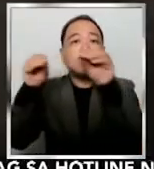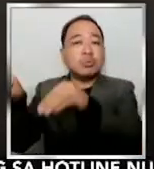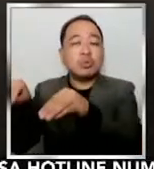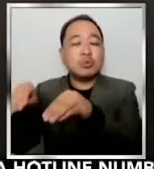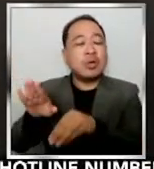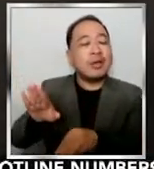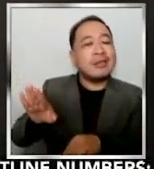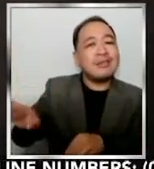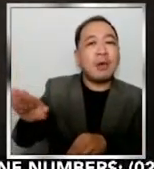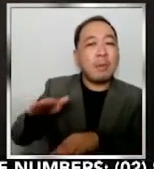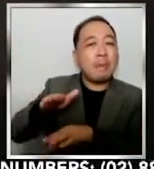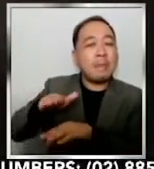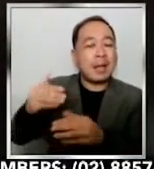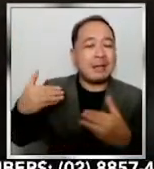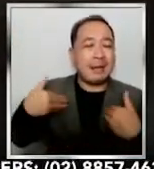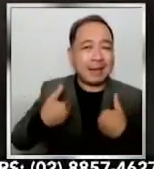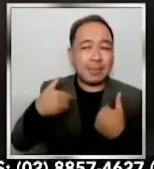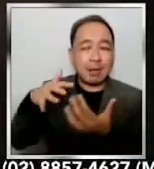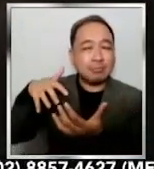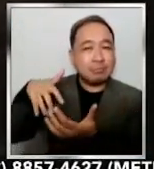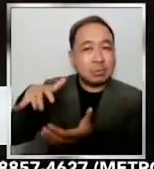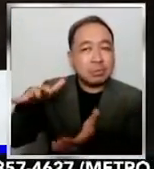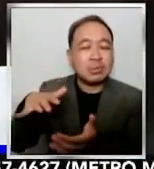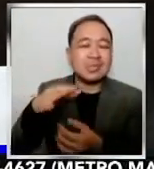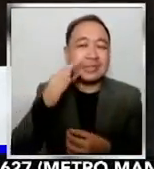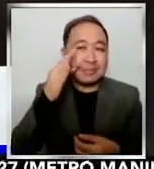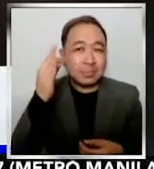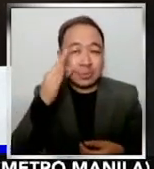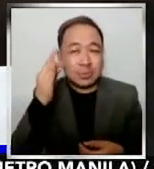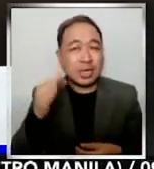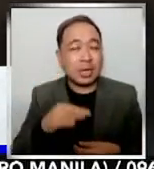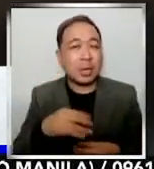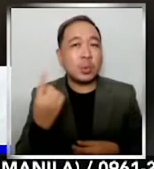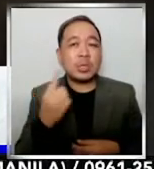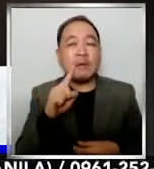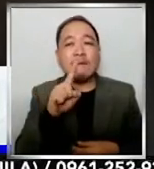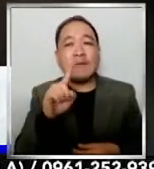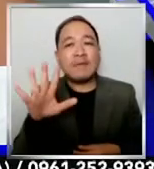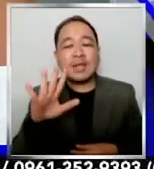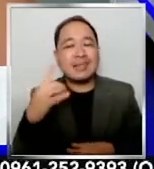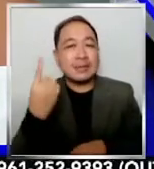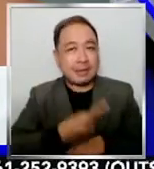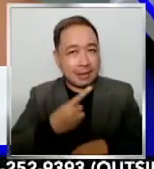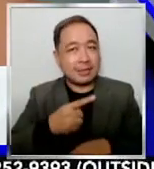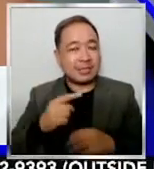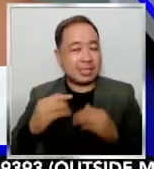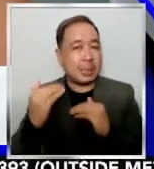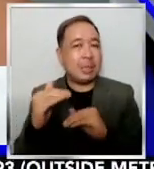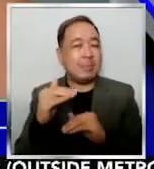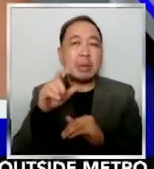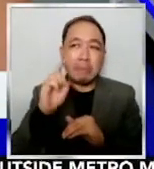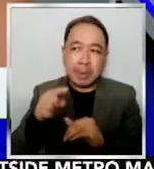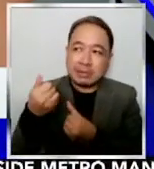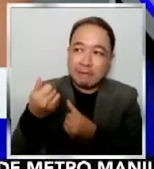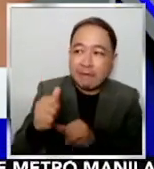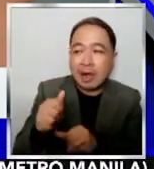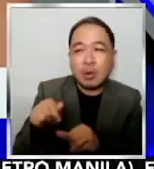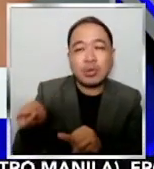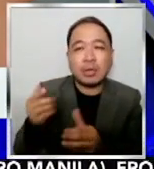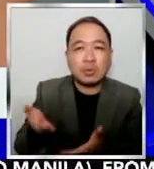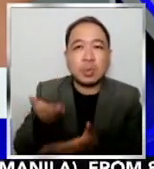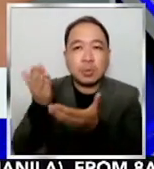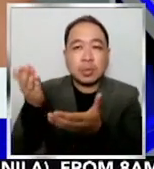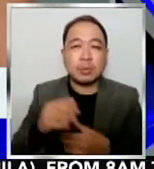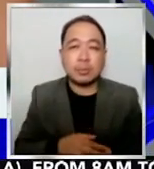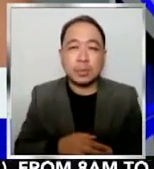pusa. 15 araw ang itinakdang panahon para subunod sa rekomendasyon. Kung meron man silang naamoy, singaw lang po yun